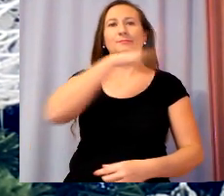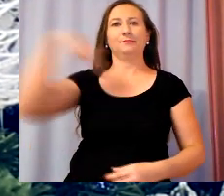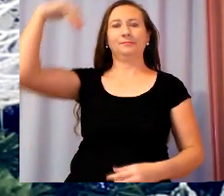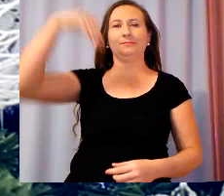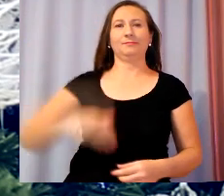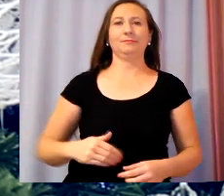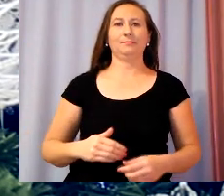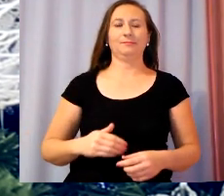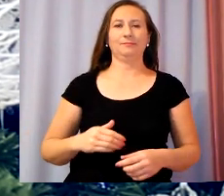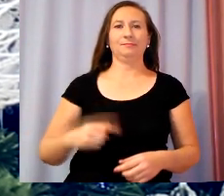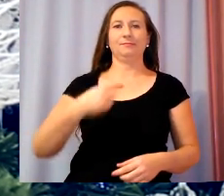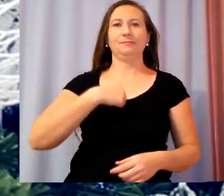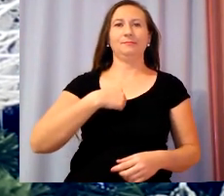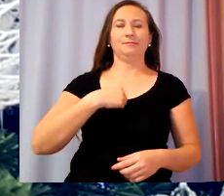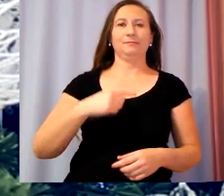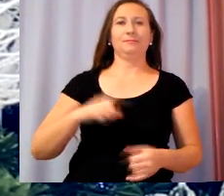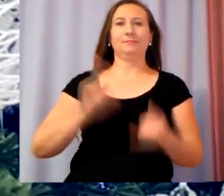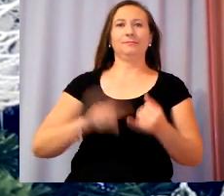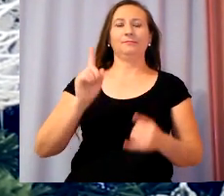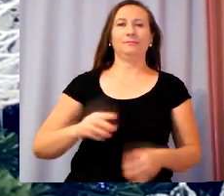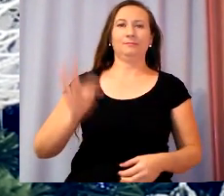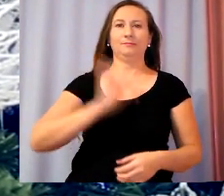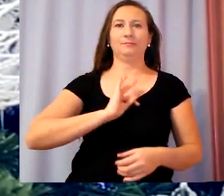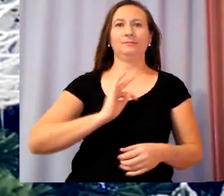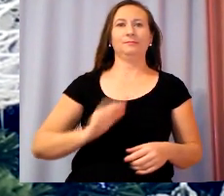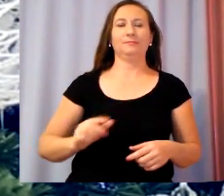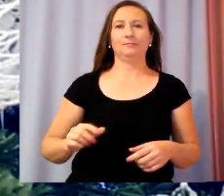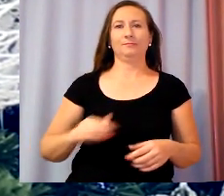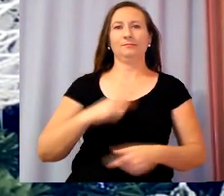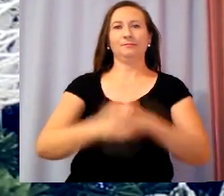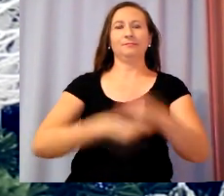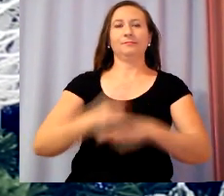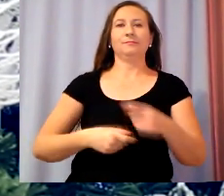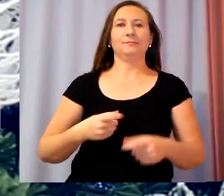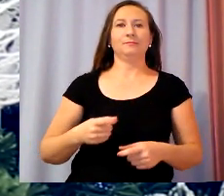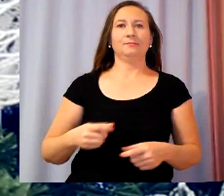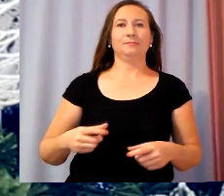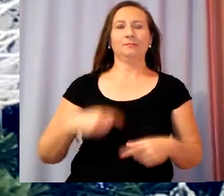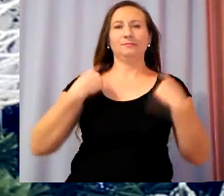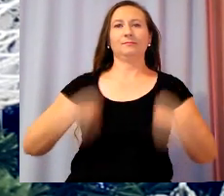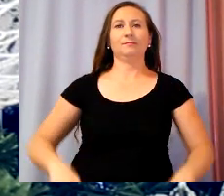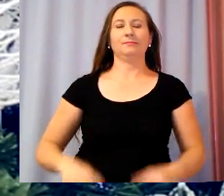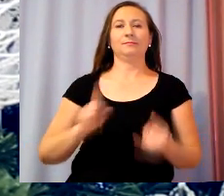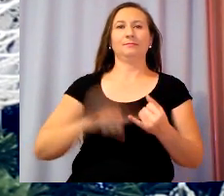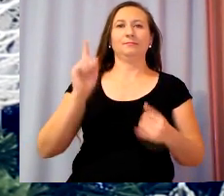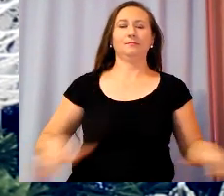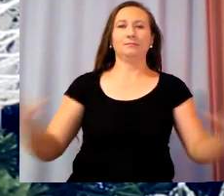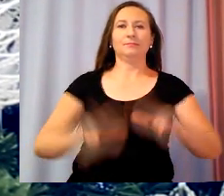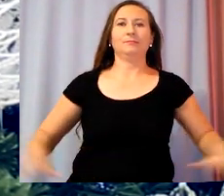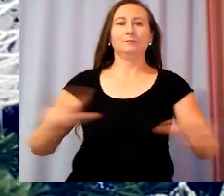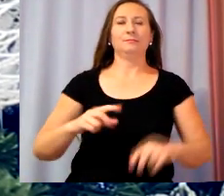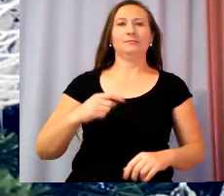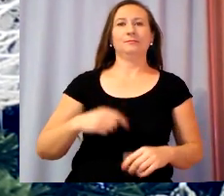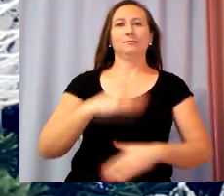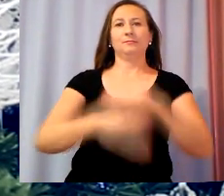optymizm. Szanowni Państwo, w imieniu swoim, moich współpracowników, a także rodziny,